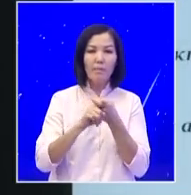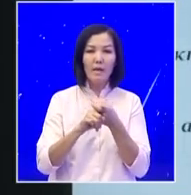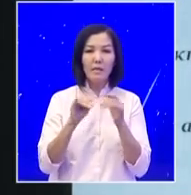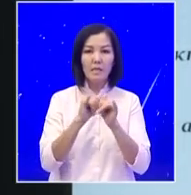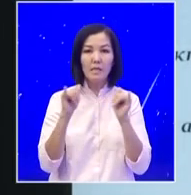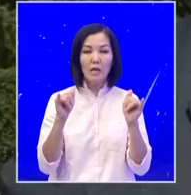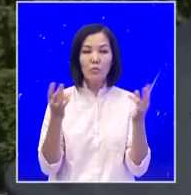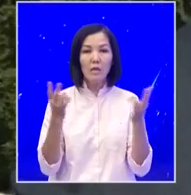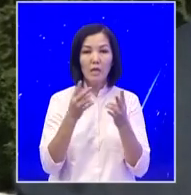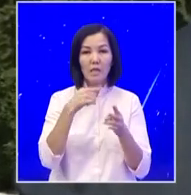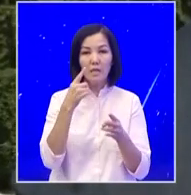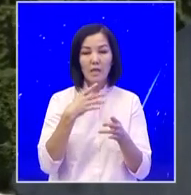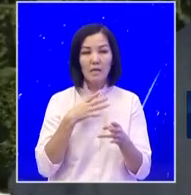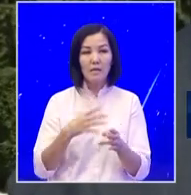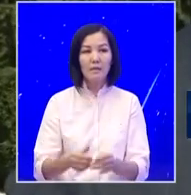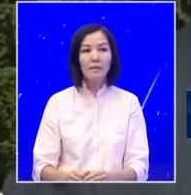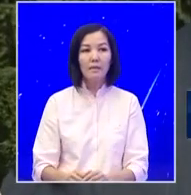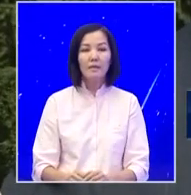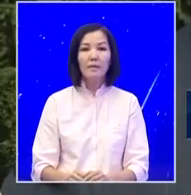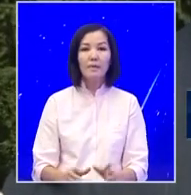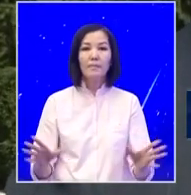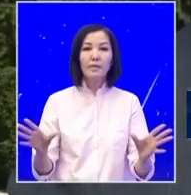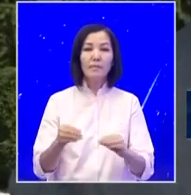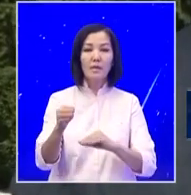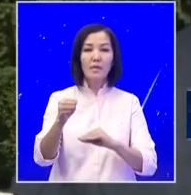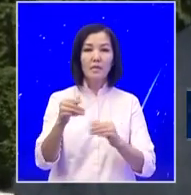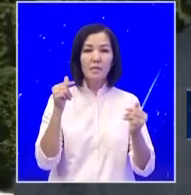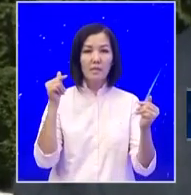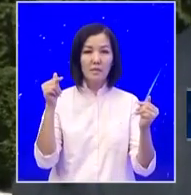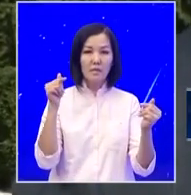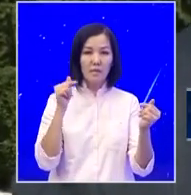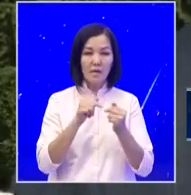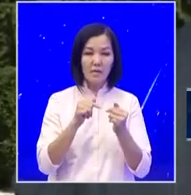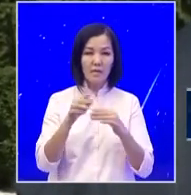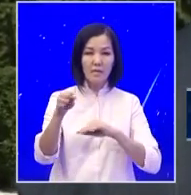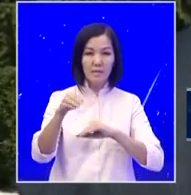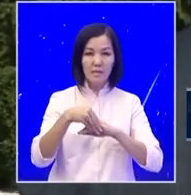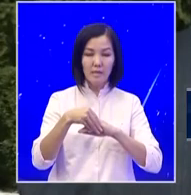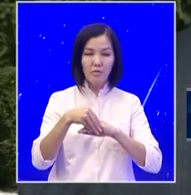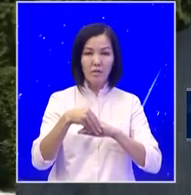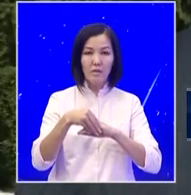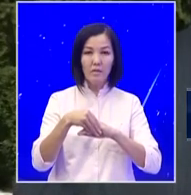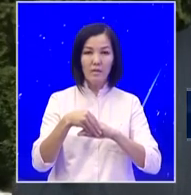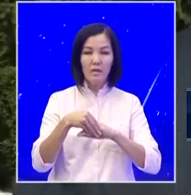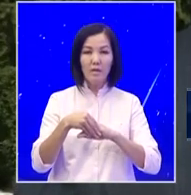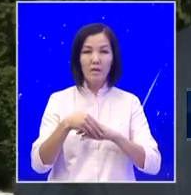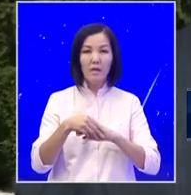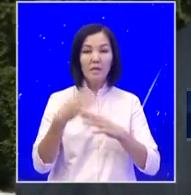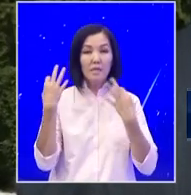нығайтуға шақырды. Біріншіден осы сыбайлас жемқорлыққа қарсы тұратын, ол бәріміз қосылып, біріншіден ашықтық